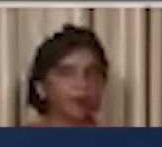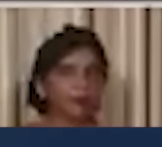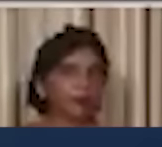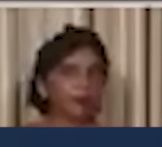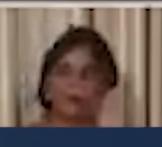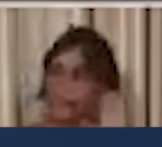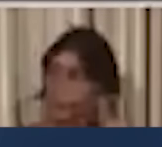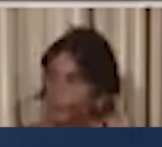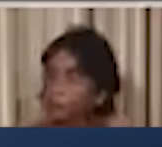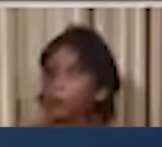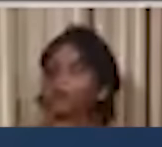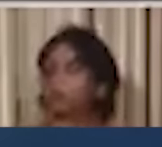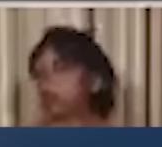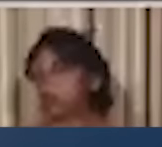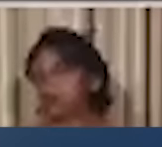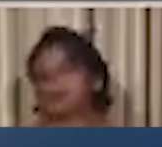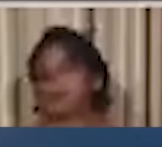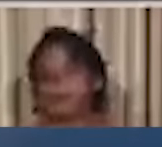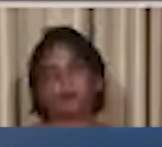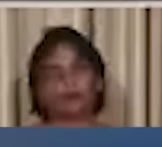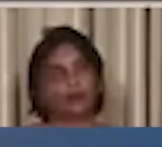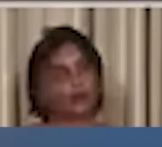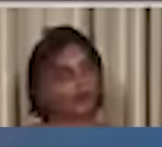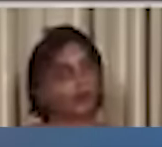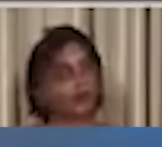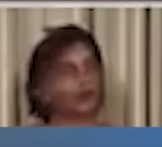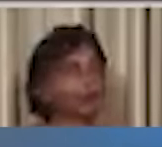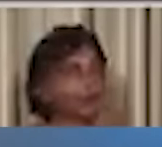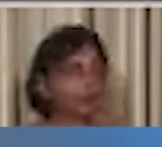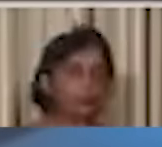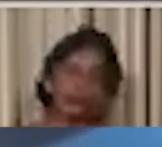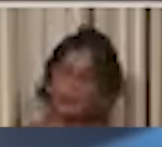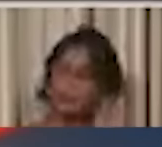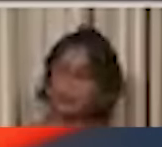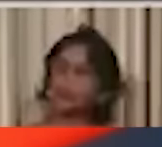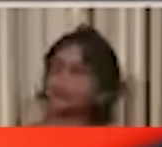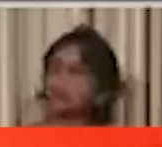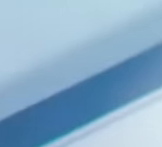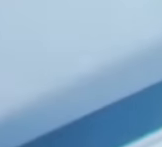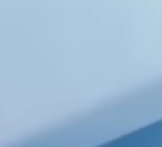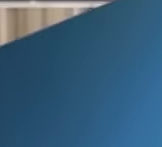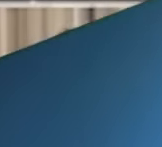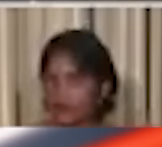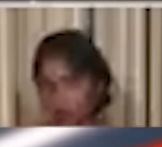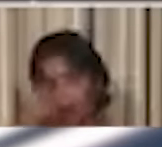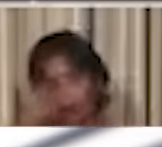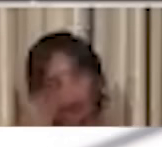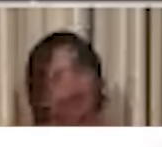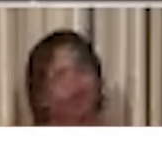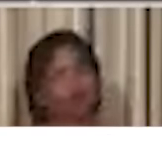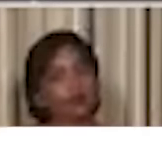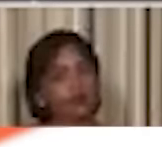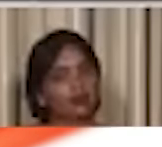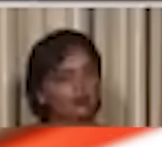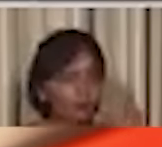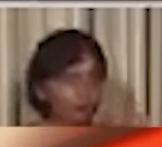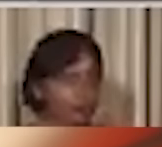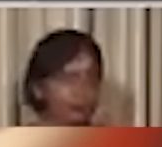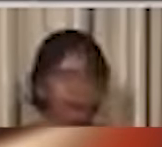போர்க்குற்ற விவகாரம் சர்வதேச குற்றவியல் நீதிமன்றத்திடம் பாரப்படுத்த கஜேந்திரன் கோரிக்கை. மஹிந்த